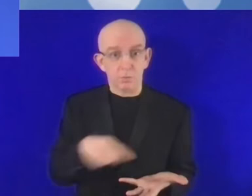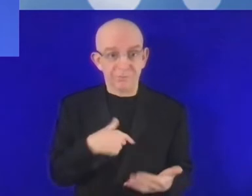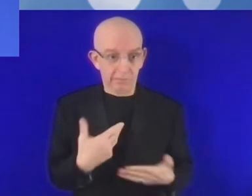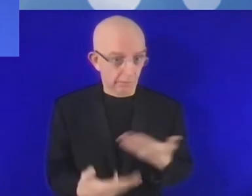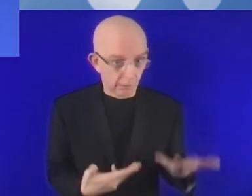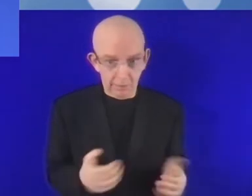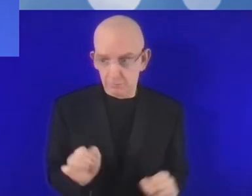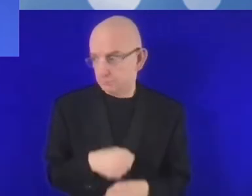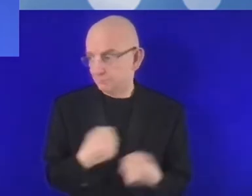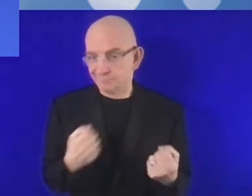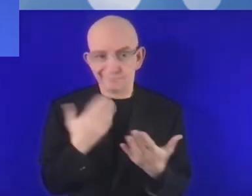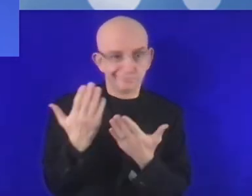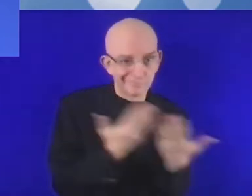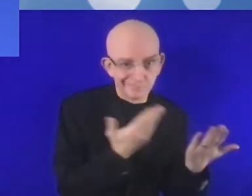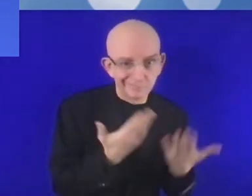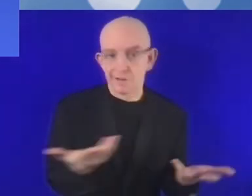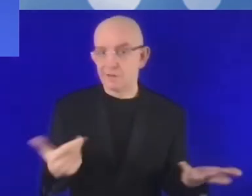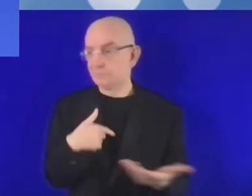كورسا مسرعا